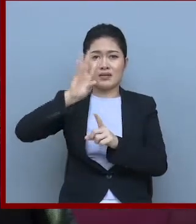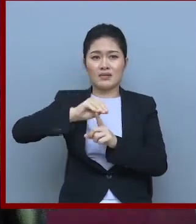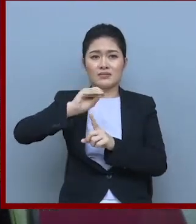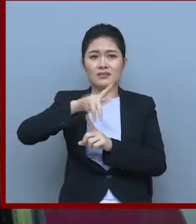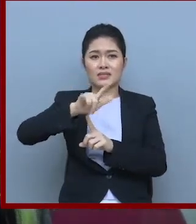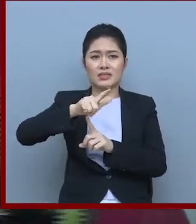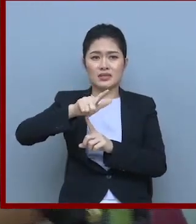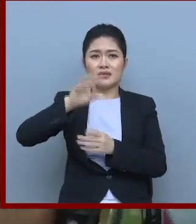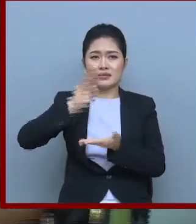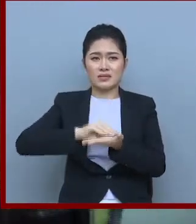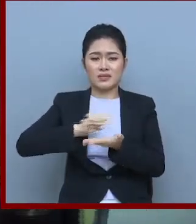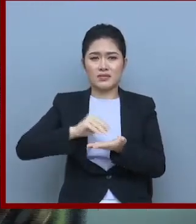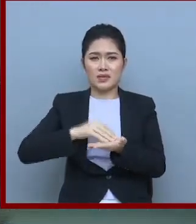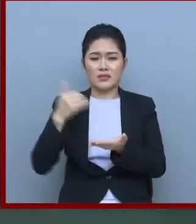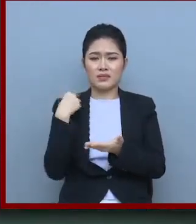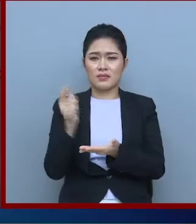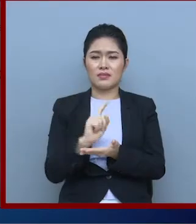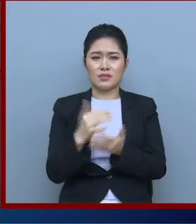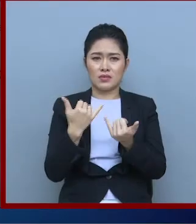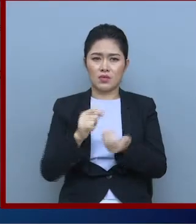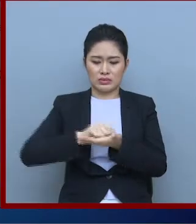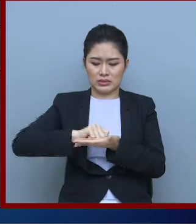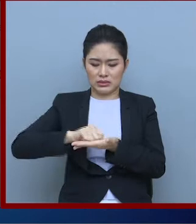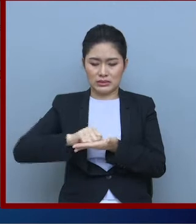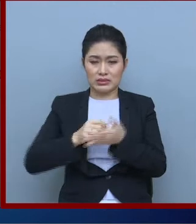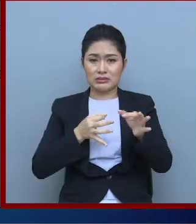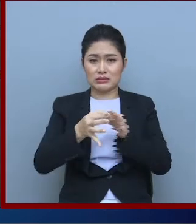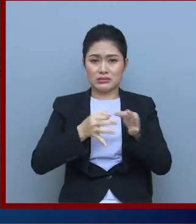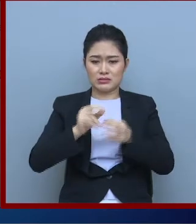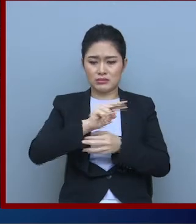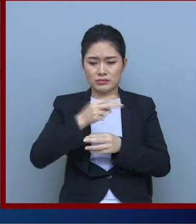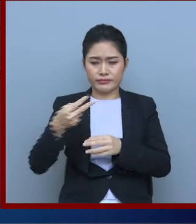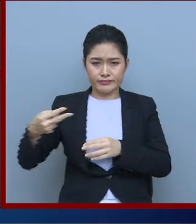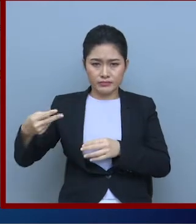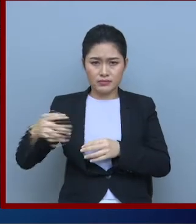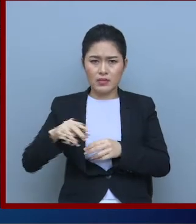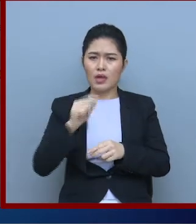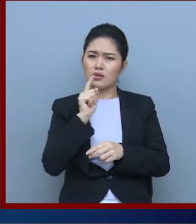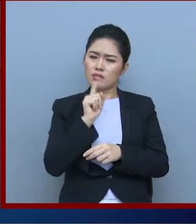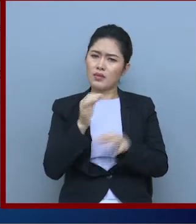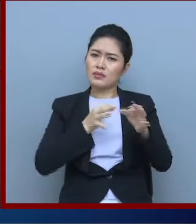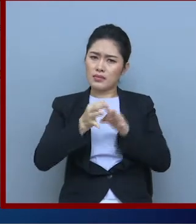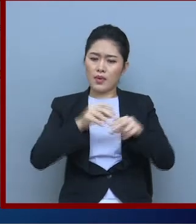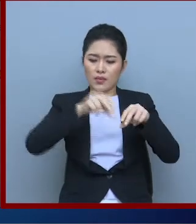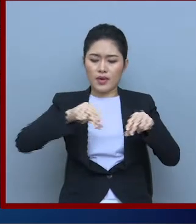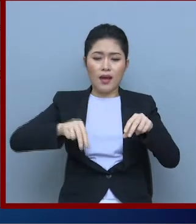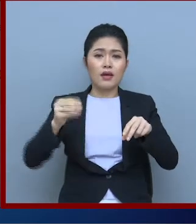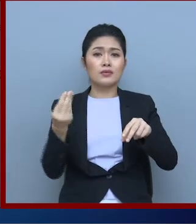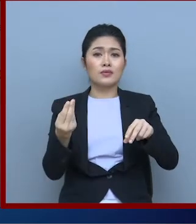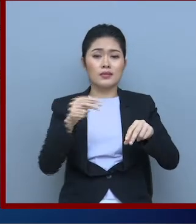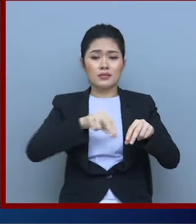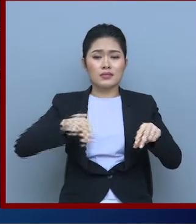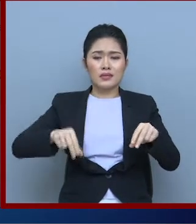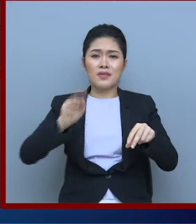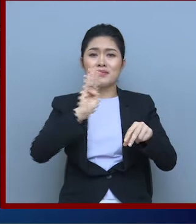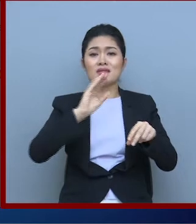าณก็ดีอันนี้เราต้องเขียนเข้าไปบอกว่าให้ต่อกับขาไหนนะครับในโค้ดตัวอย่างเนี้ยก็